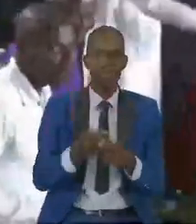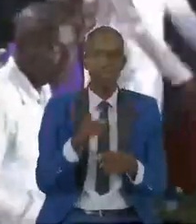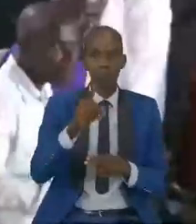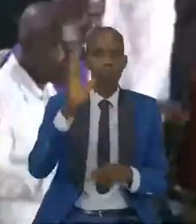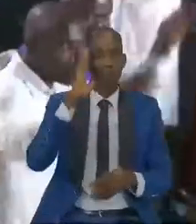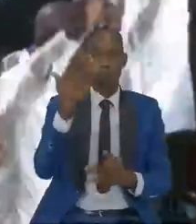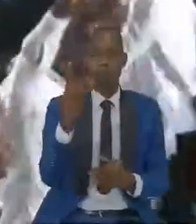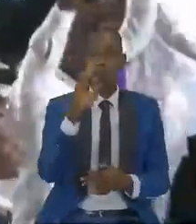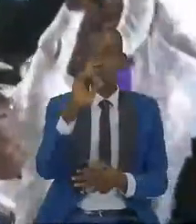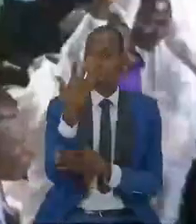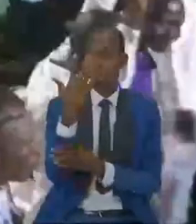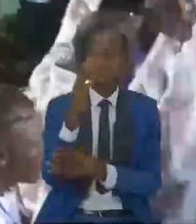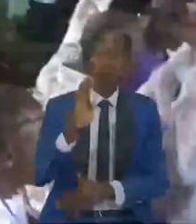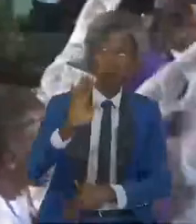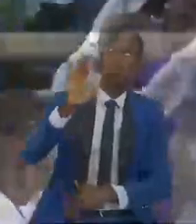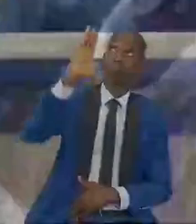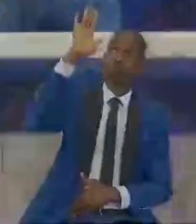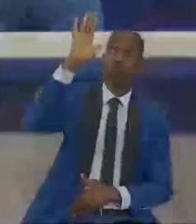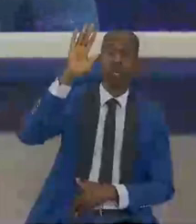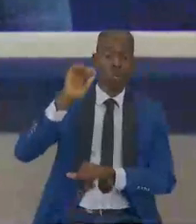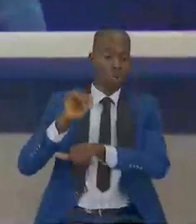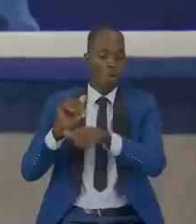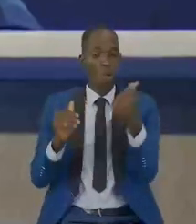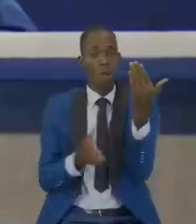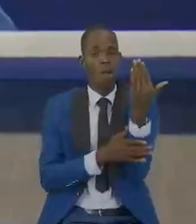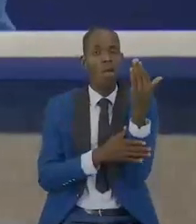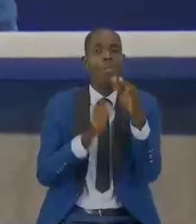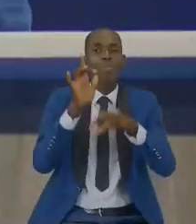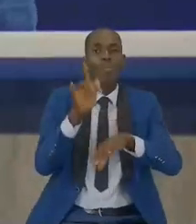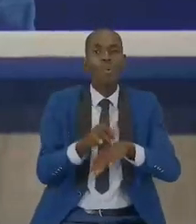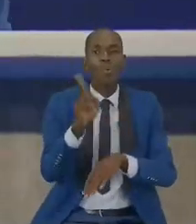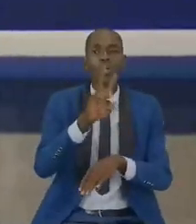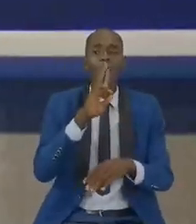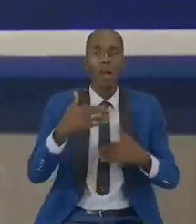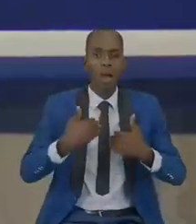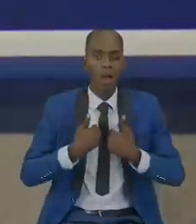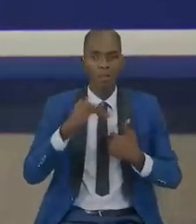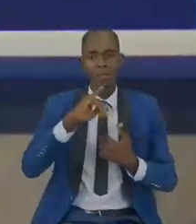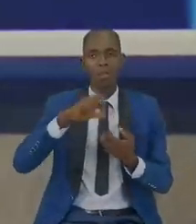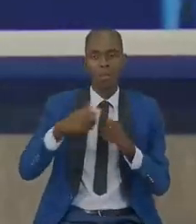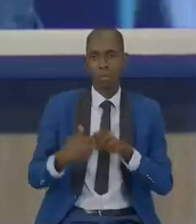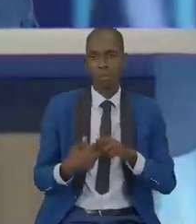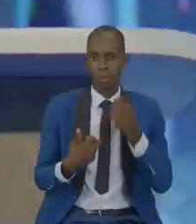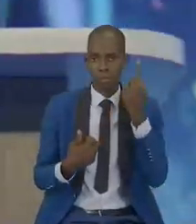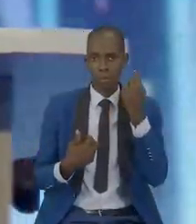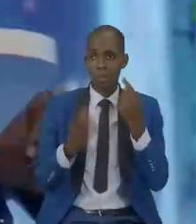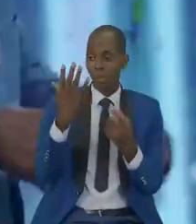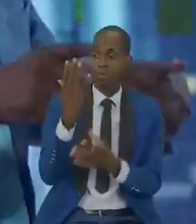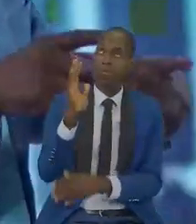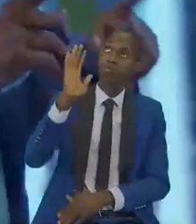Je vous vois déjà donner votre miracle, votre témoignage ce soir. Mettez la main là où vous avez le